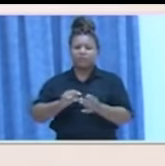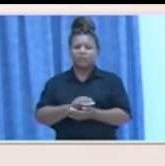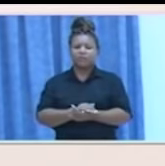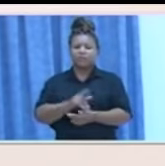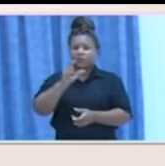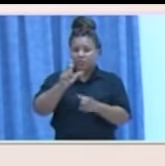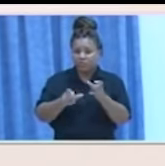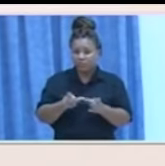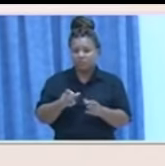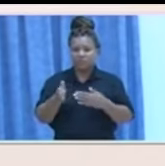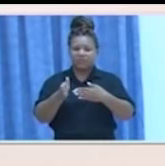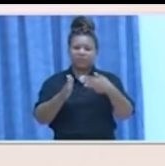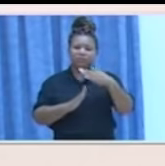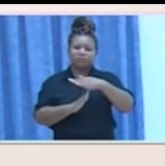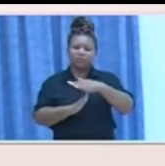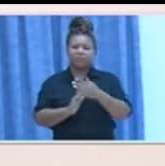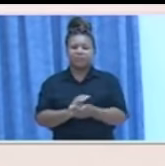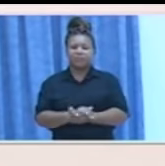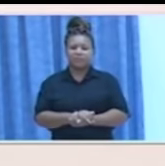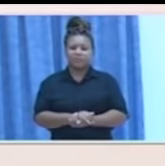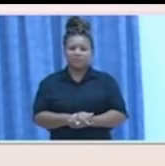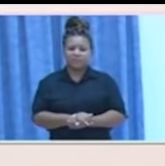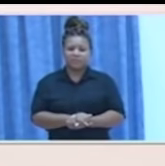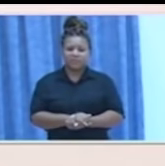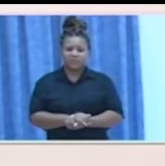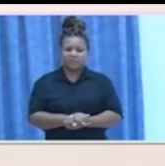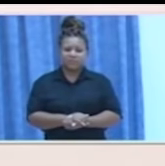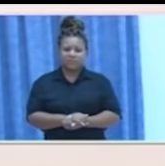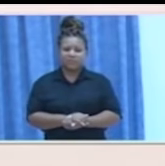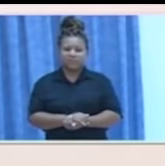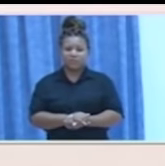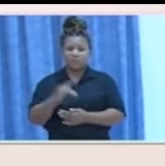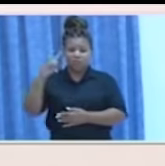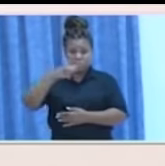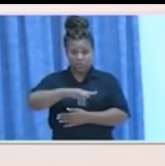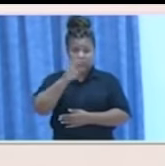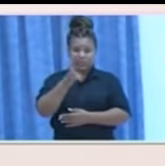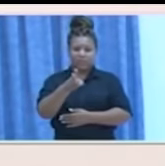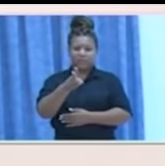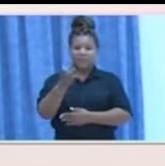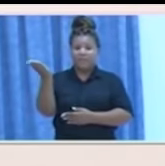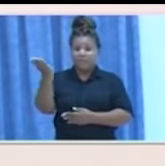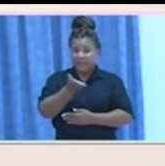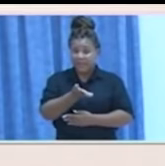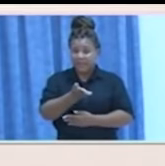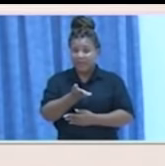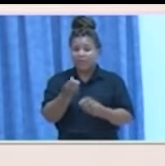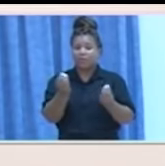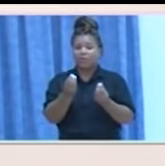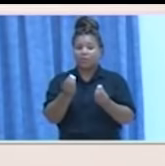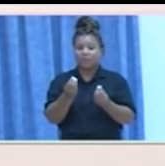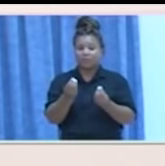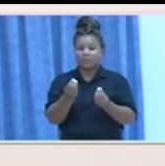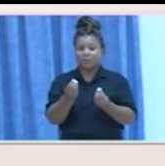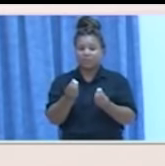nada. C'est bon arrivée commerciale qui peut permettre, c'est bon qui permet cargo. Avec bonne provision, et après, si